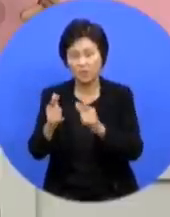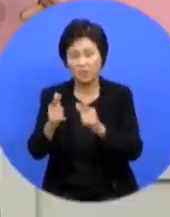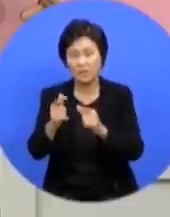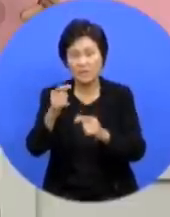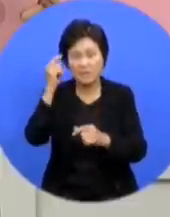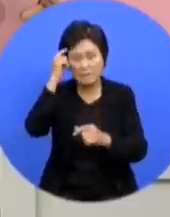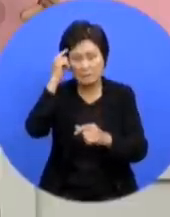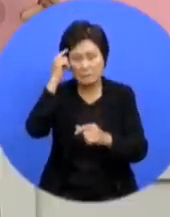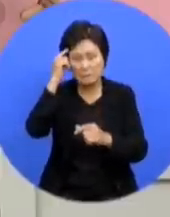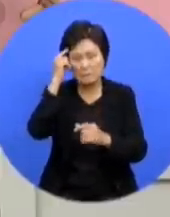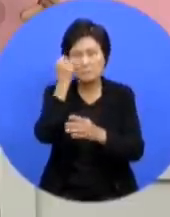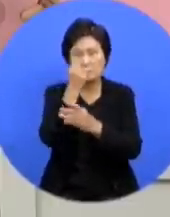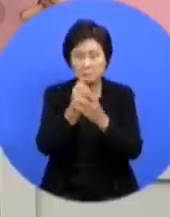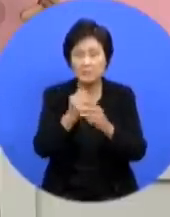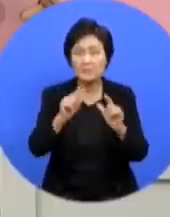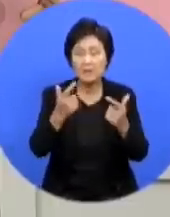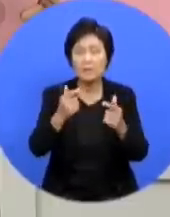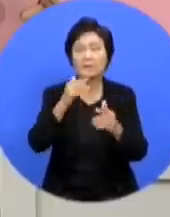제목이다.